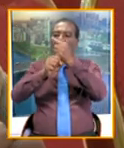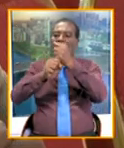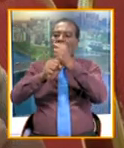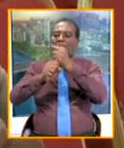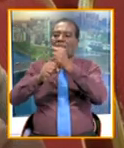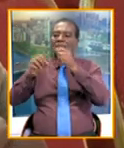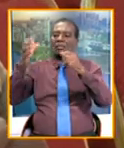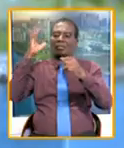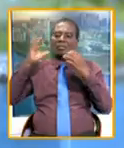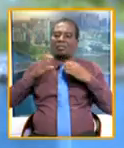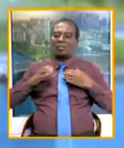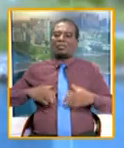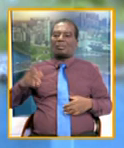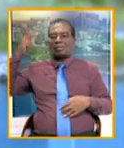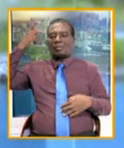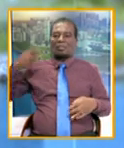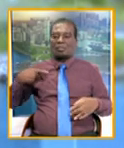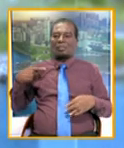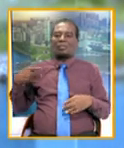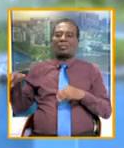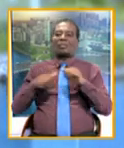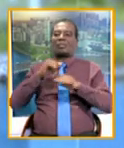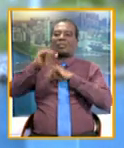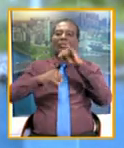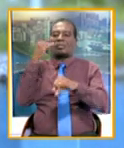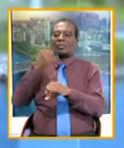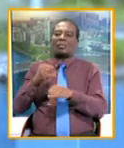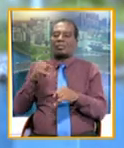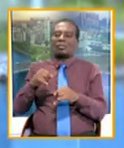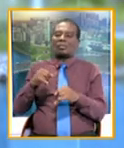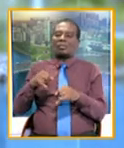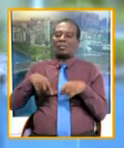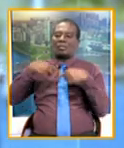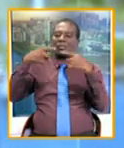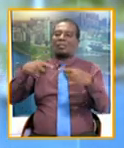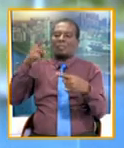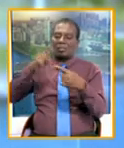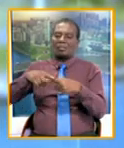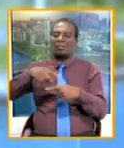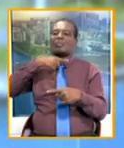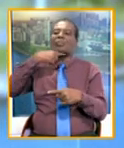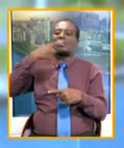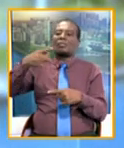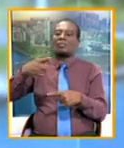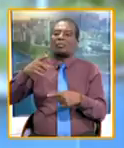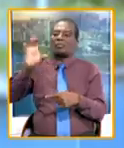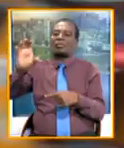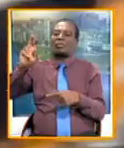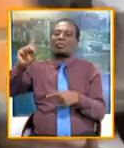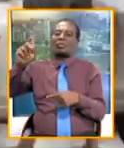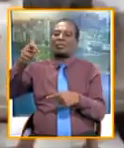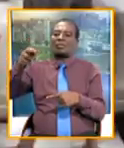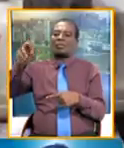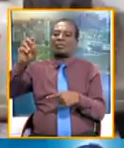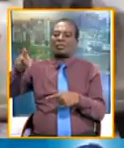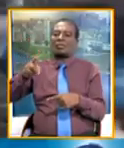corps préfectoral. Et l'actualité internationale nous conduit en Guinée, la Guinée voisine, où le CNRD vient de